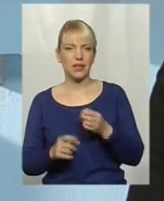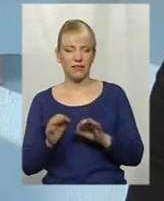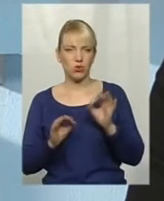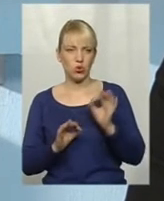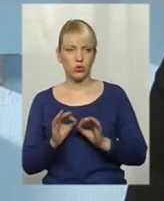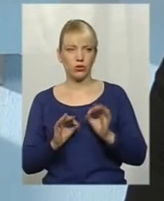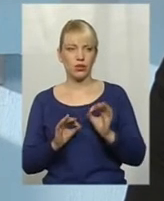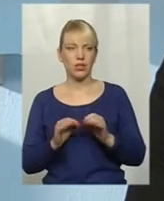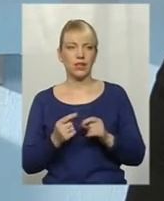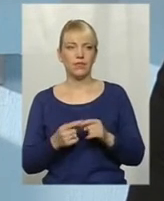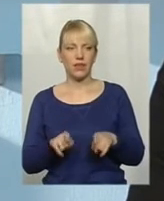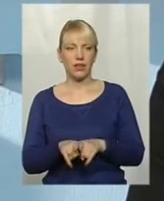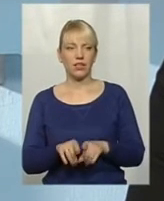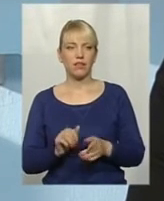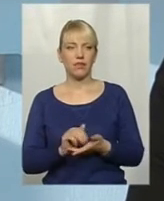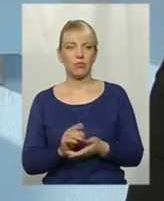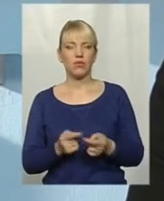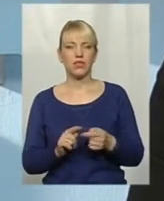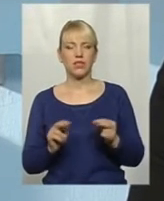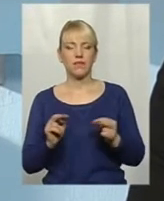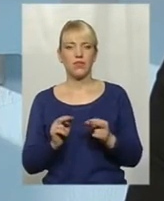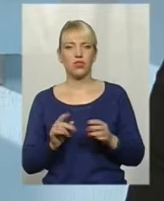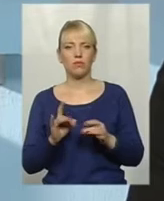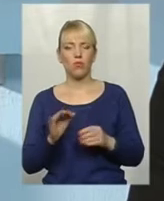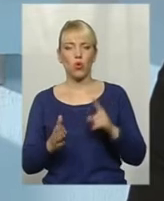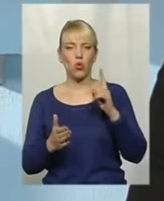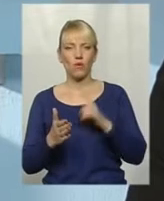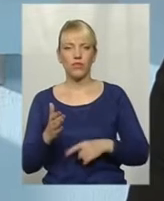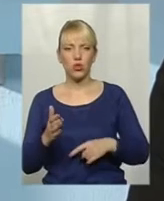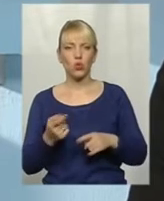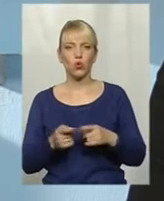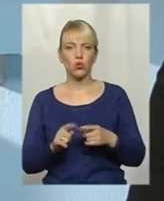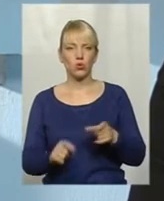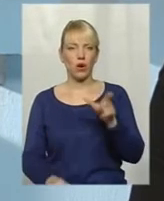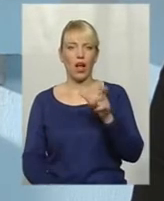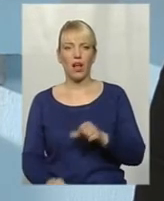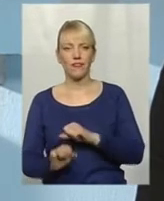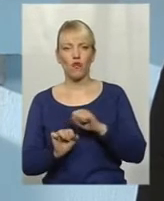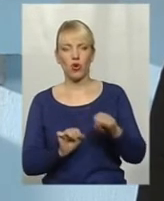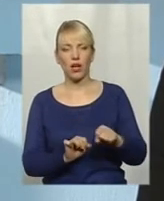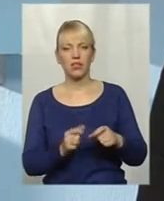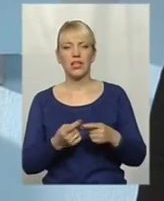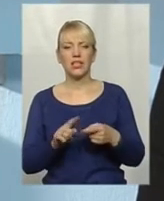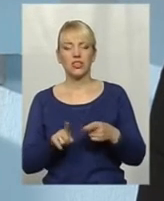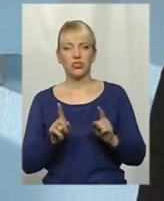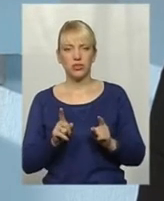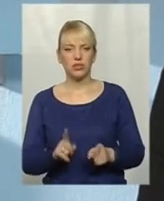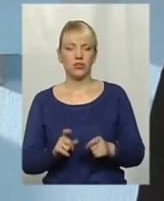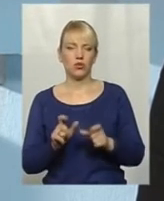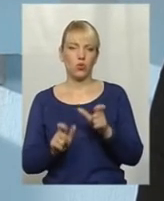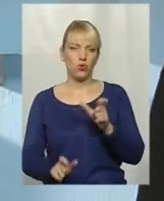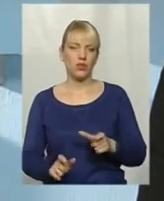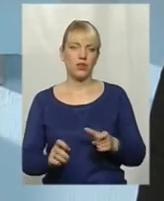маленький відсоток цих відмов. Це свідчить про довіру до даного адвоката, про те, що людина дійсно бажає